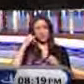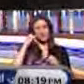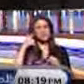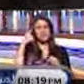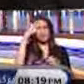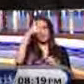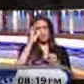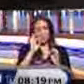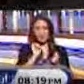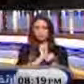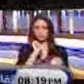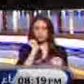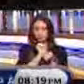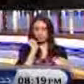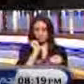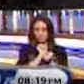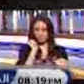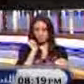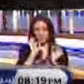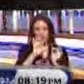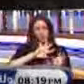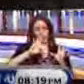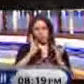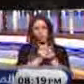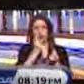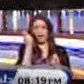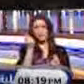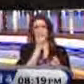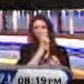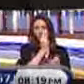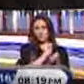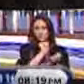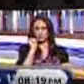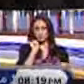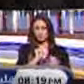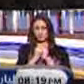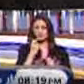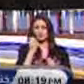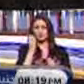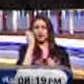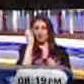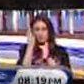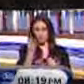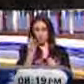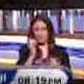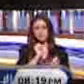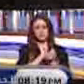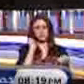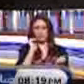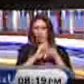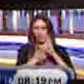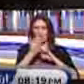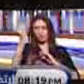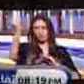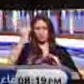عن الإفراج عن هذا العدد بالكامل، منهم 35 مواطن عادوا بالفعل إلى أرض